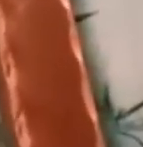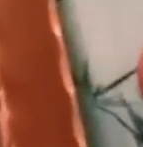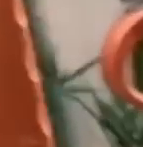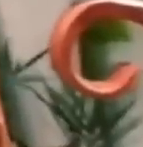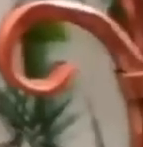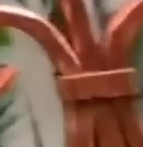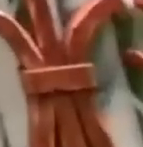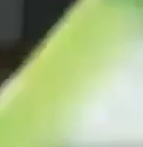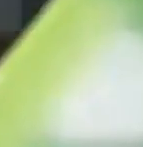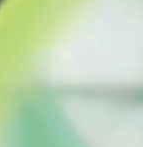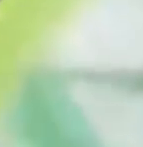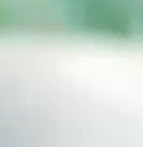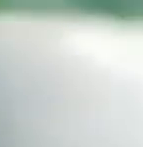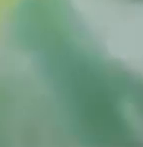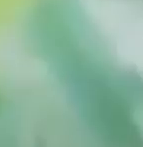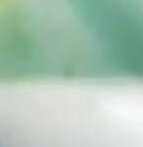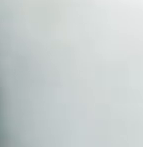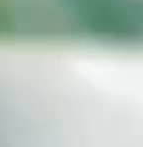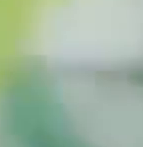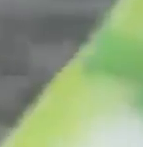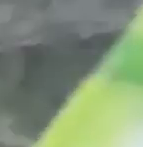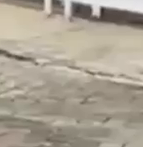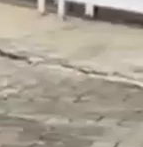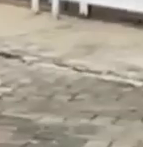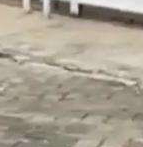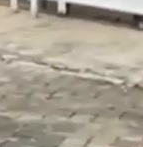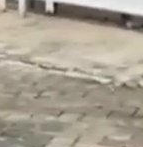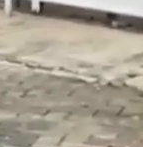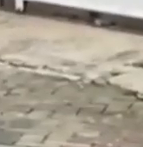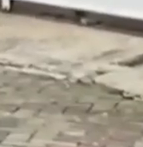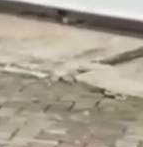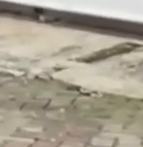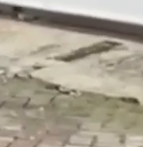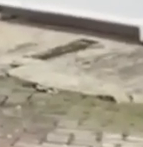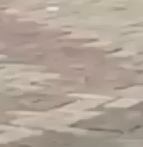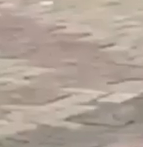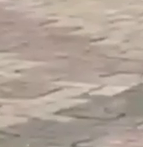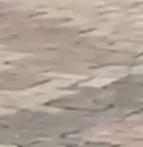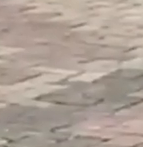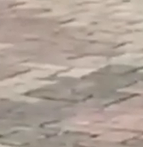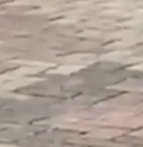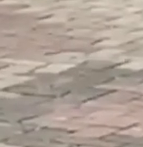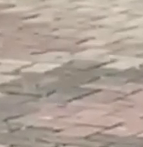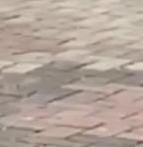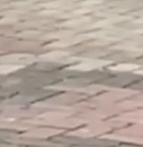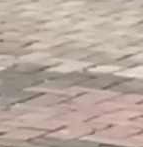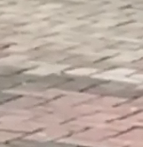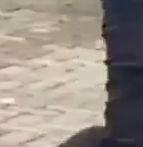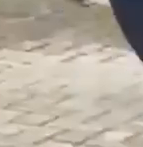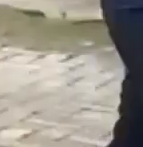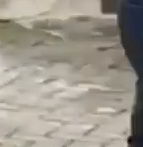selama kurang lebih 1 jam guna mengetahui tingkat kelembapan. Dari suhu tersebut bisa diketahui berapa lama kematian korban dari